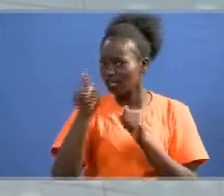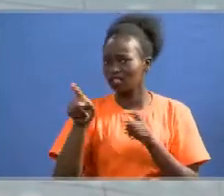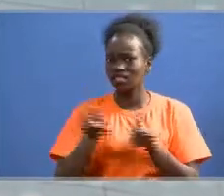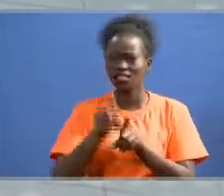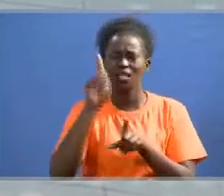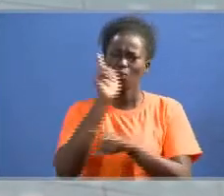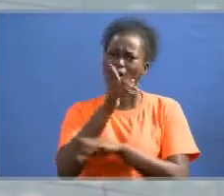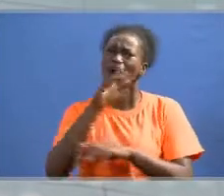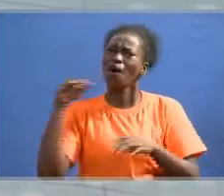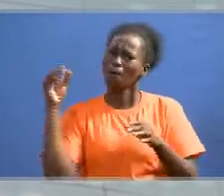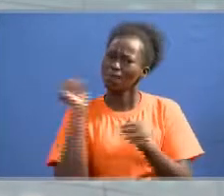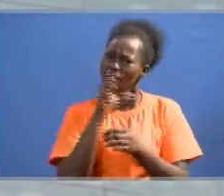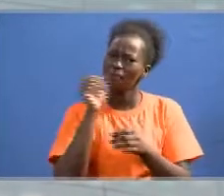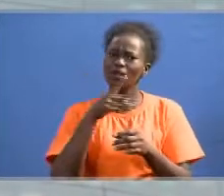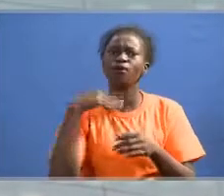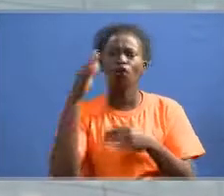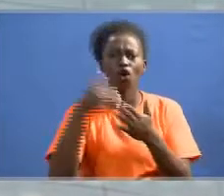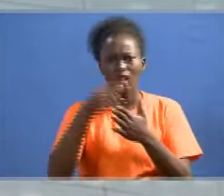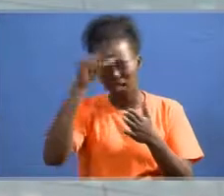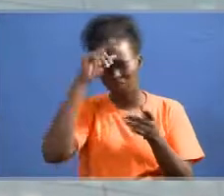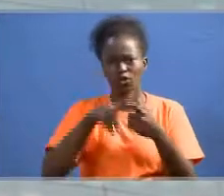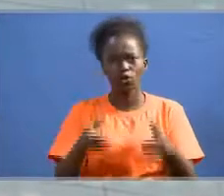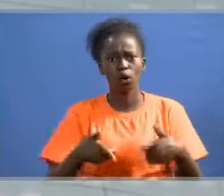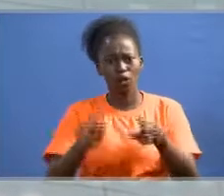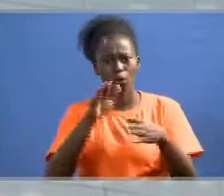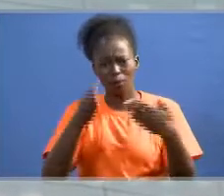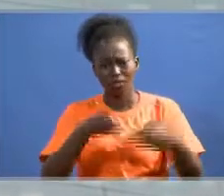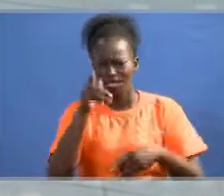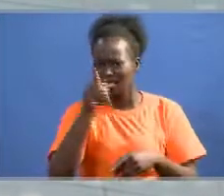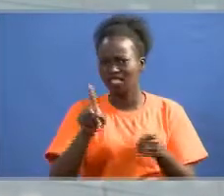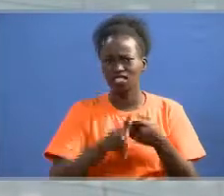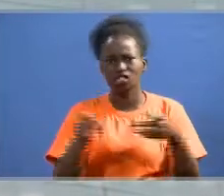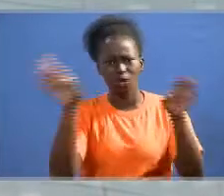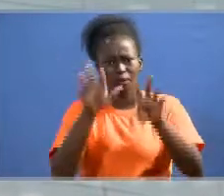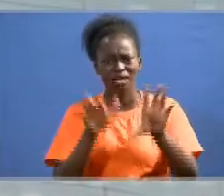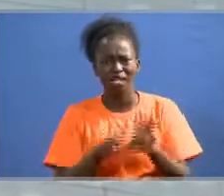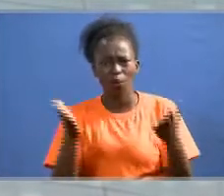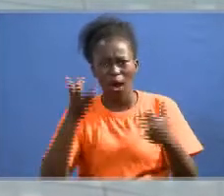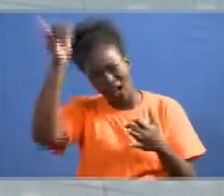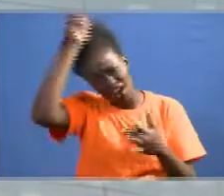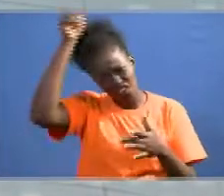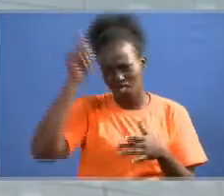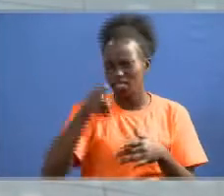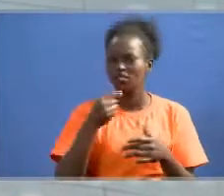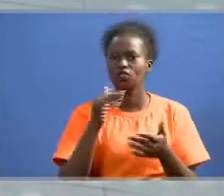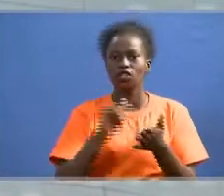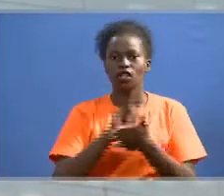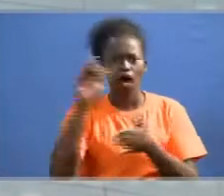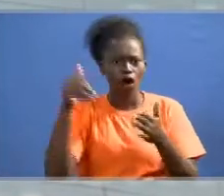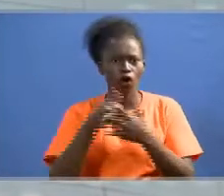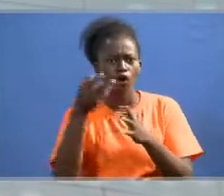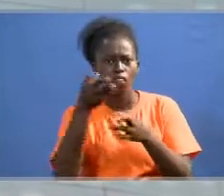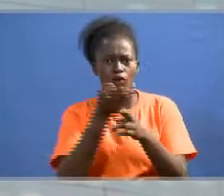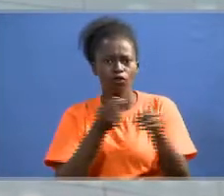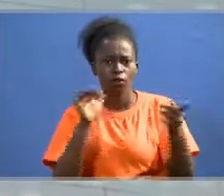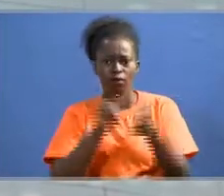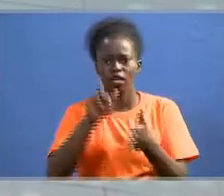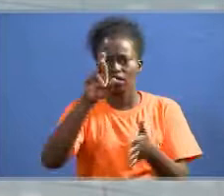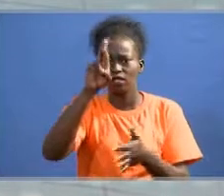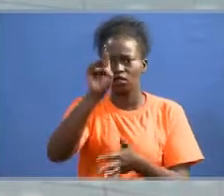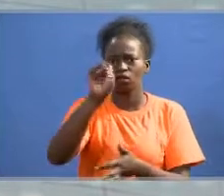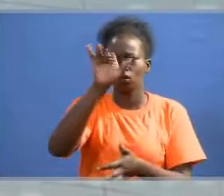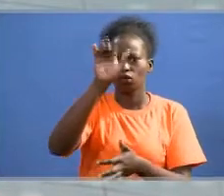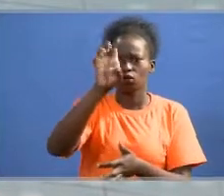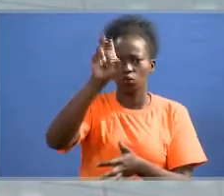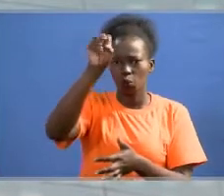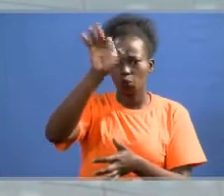Wanailaumu serikali kwa kuruhusu biashara ya aina hiyo kutekelezwa vijijini. Wanawake hao walitoka eneo la Runyenches katika kaunti